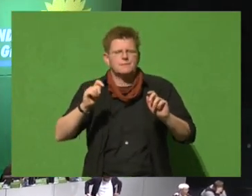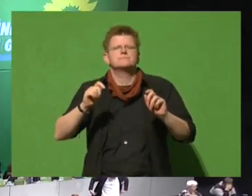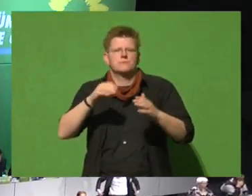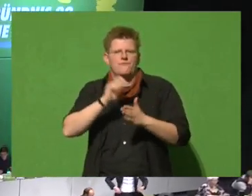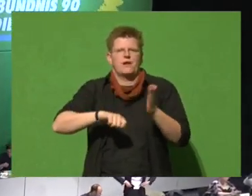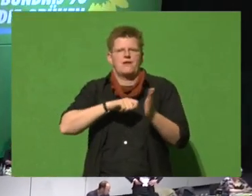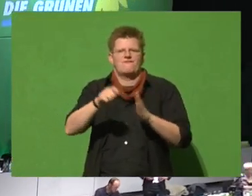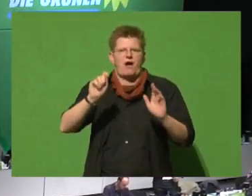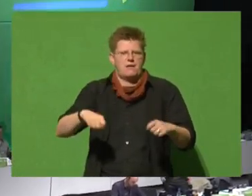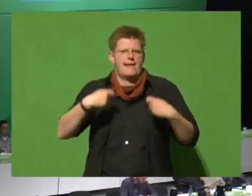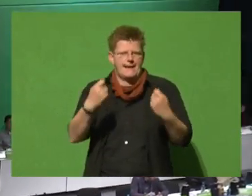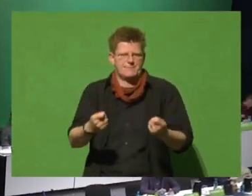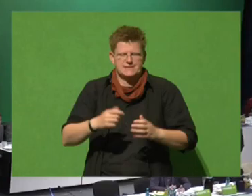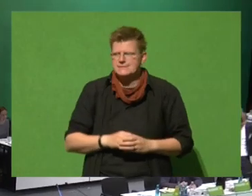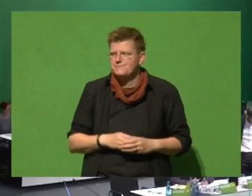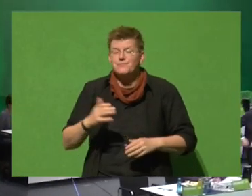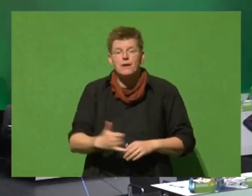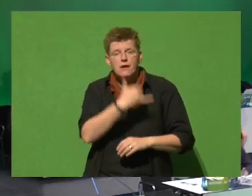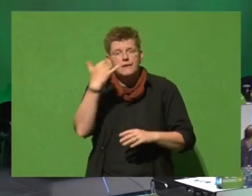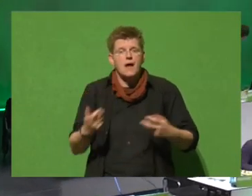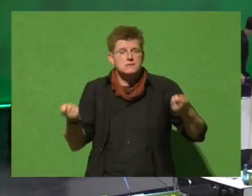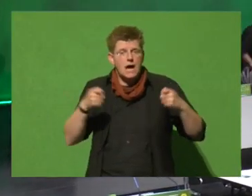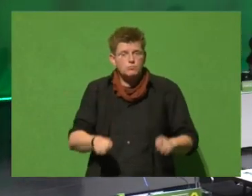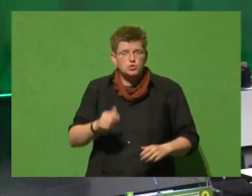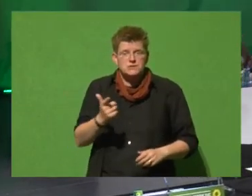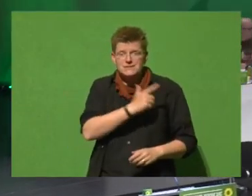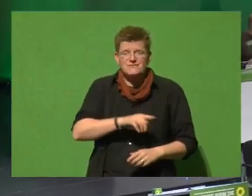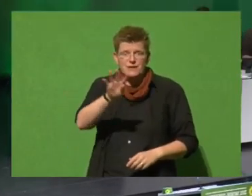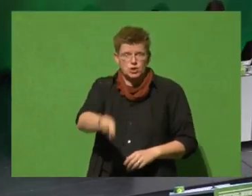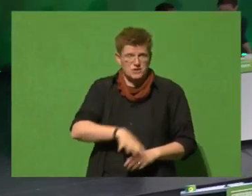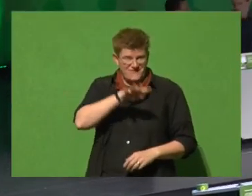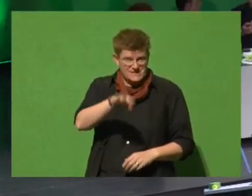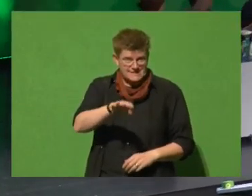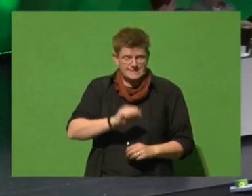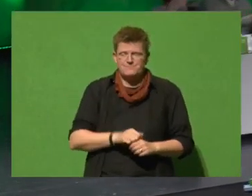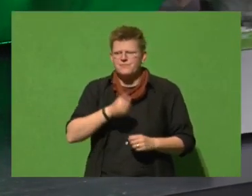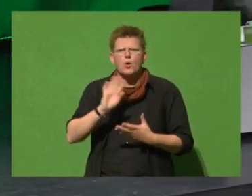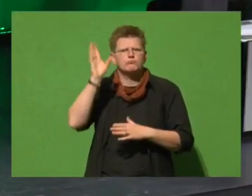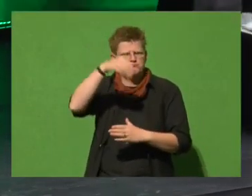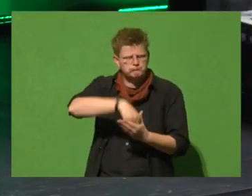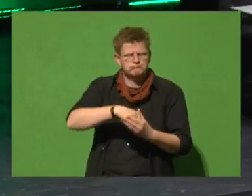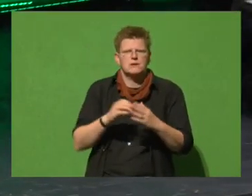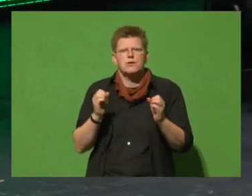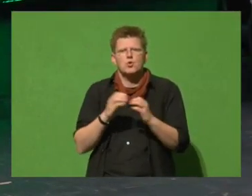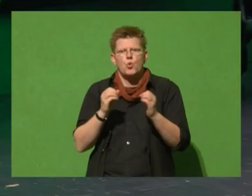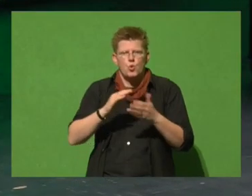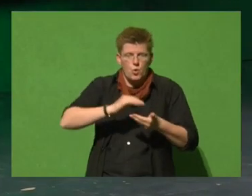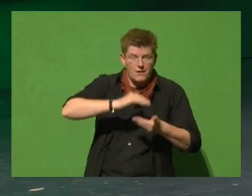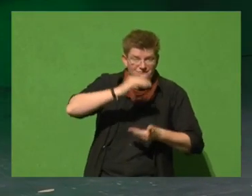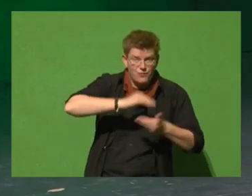zwischendrin. Der Jahresabschluss 2014 inklusive Ökofonds und